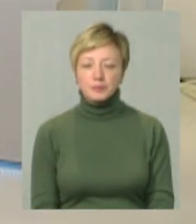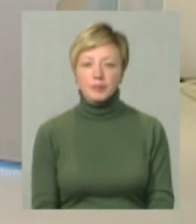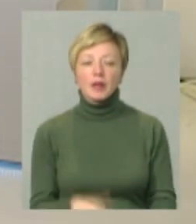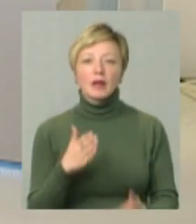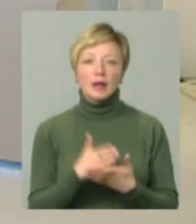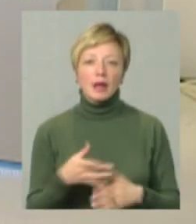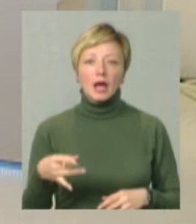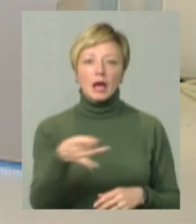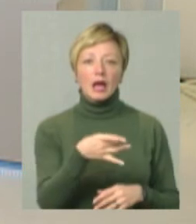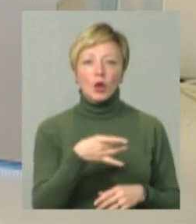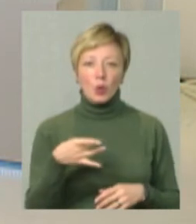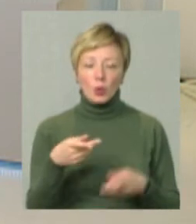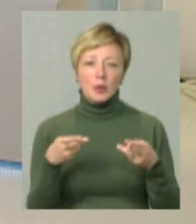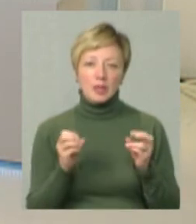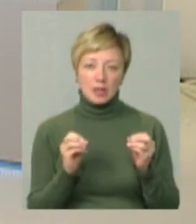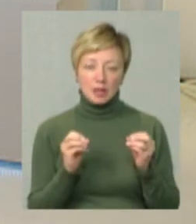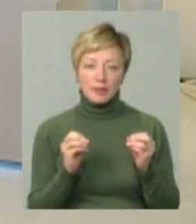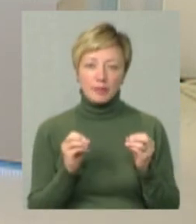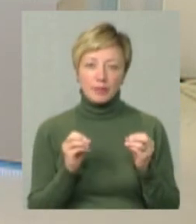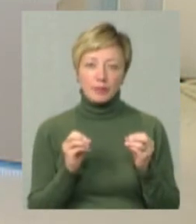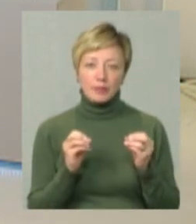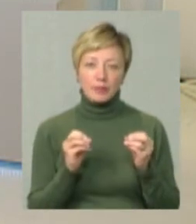Є регіони, де